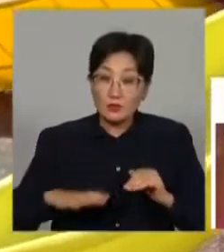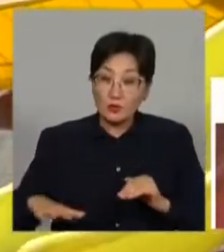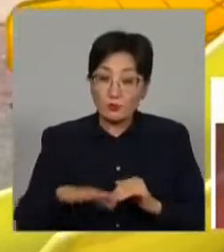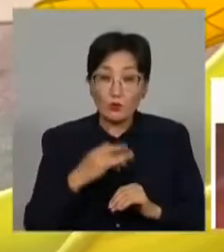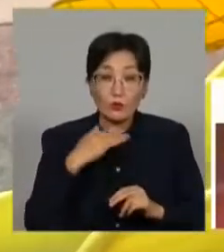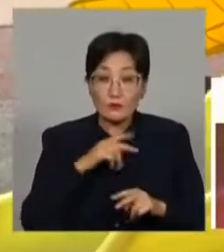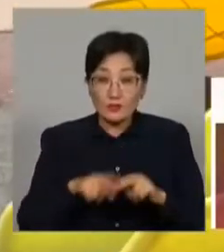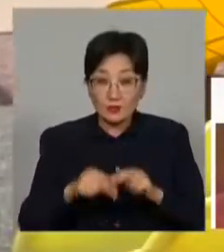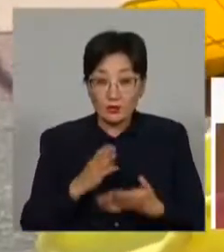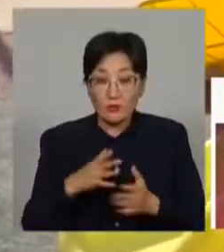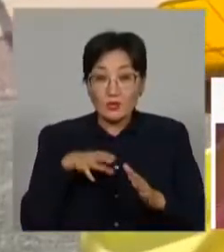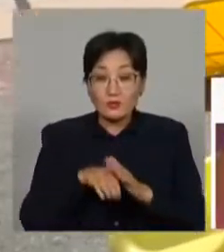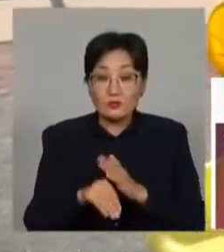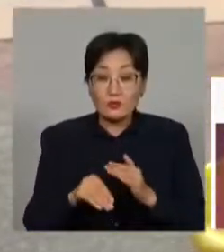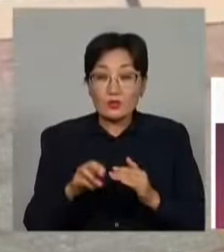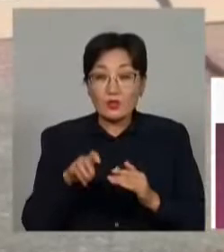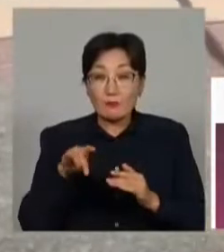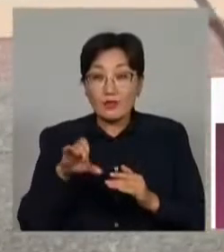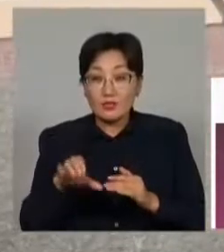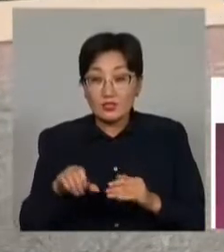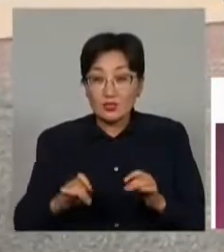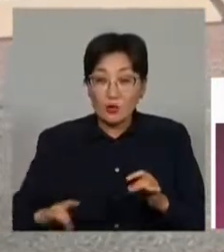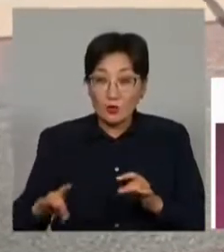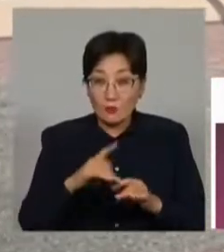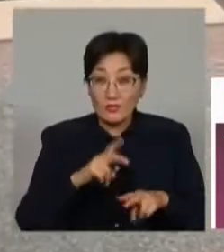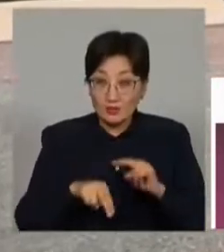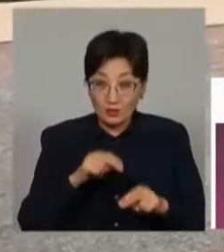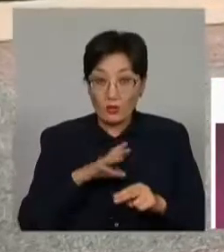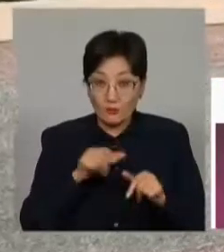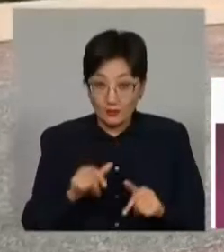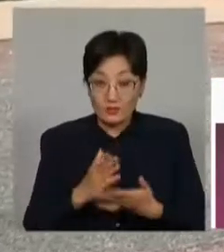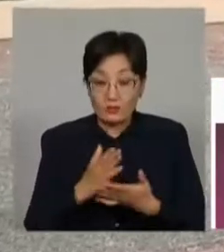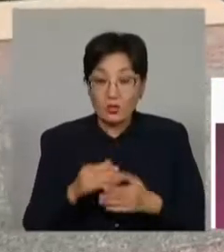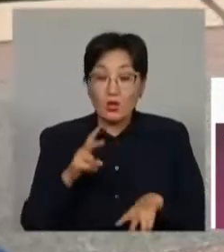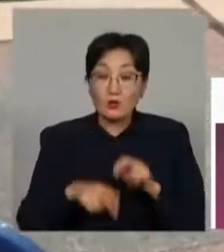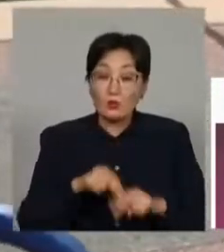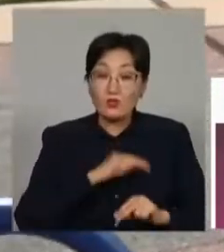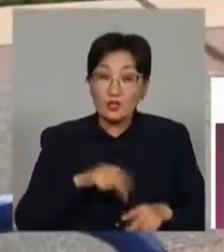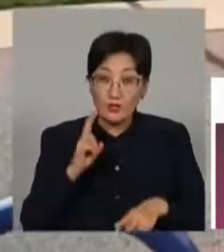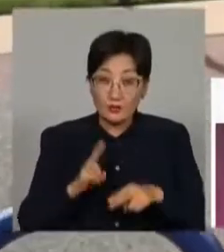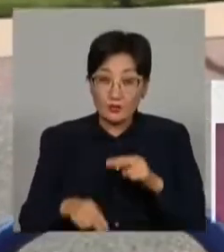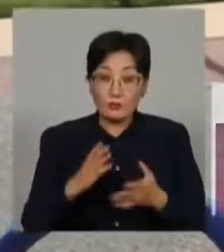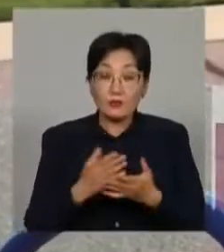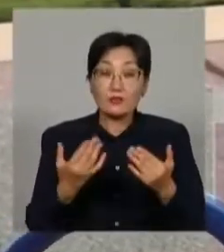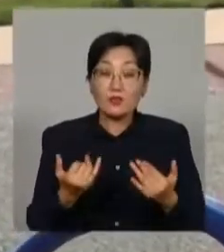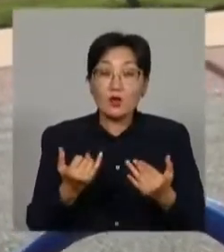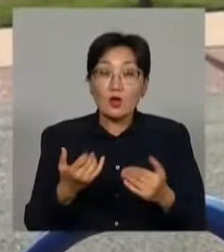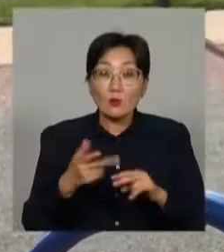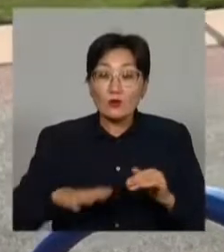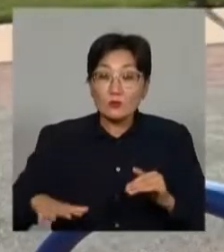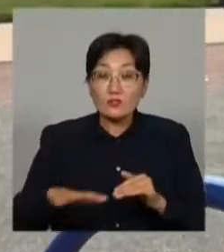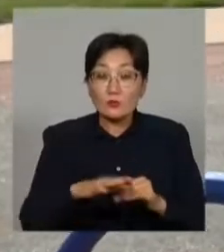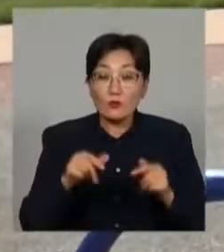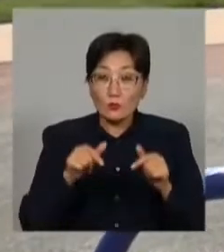көптеп салынып жатыр. Соның бірі Томирис ықшамаудандарда бой көтерген. Мұнда қазір құрылыс жұмыстары аяқталып қалған. Қазір осы жер